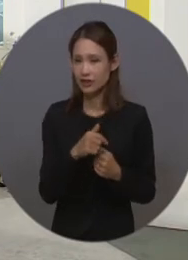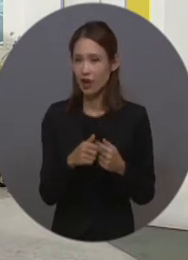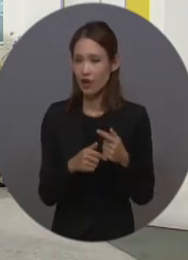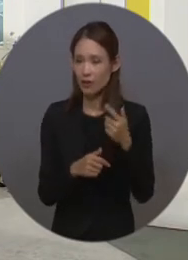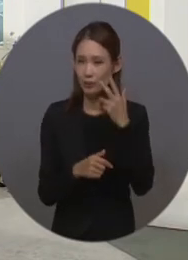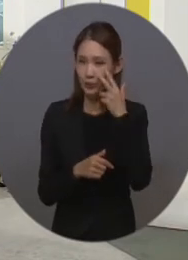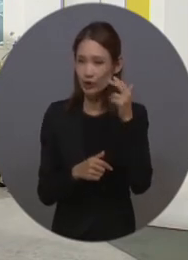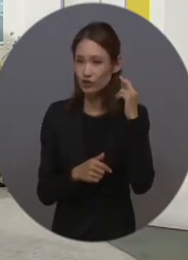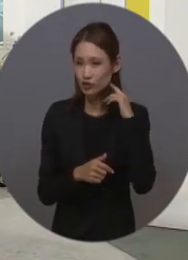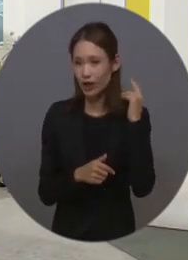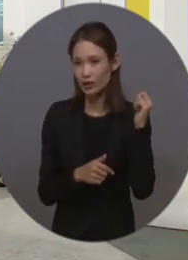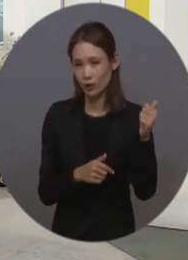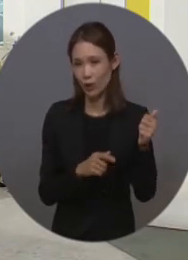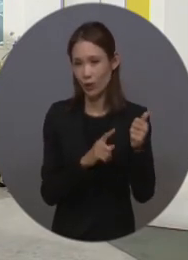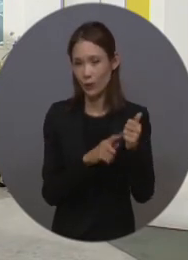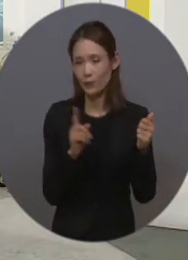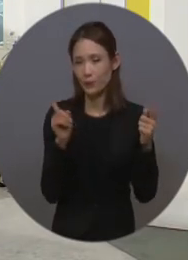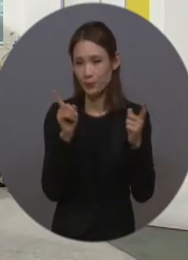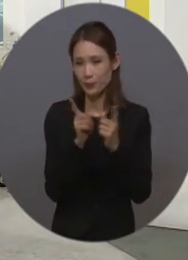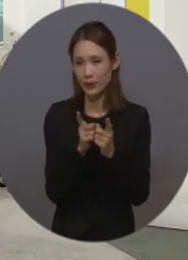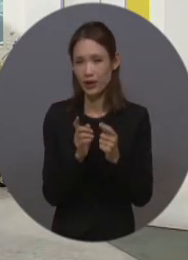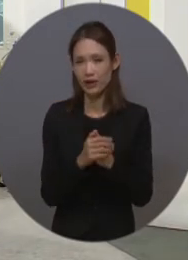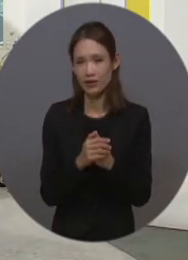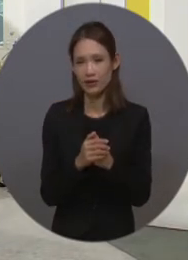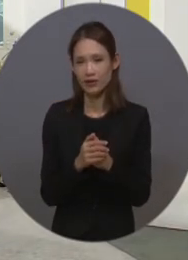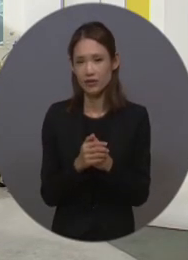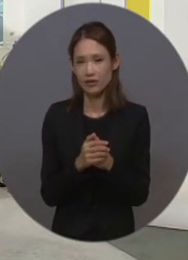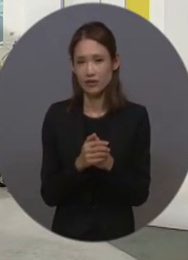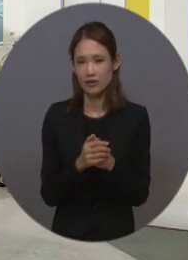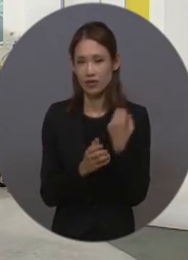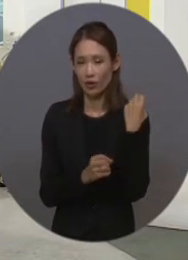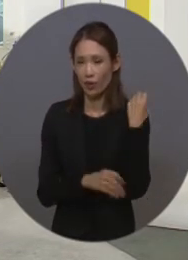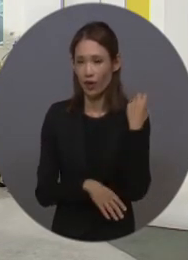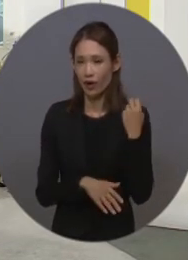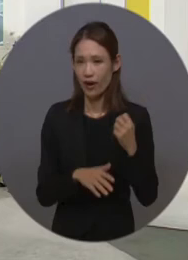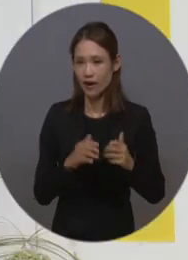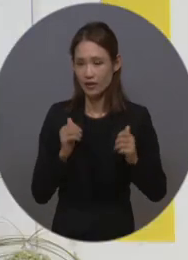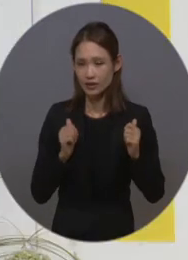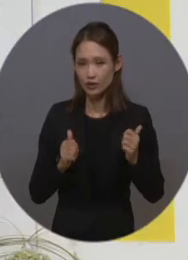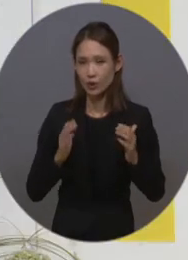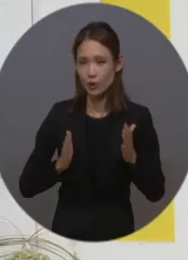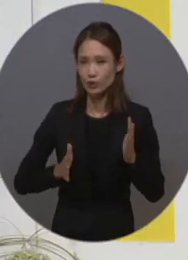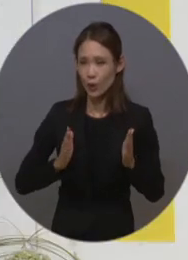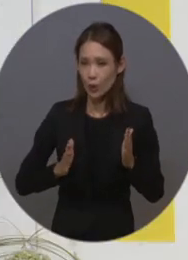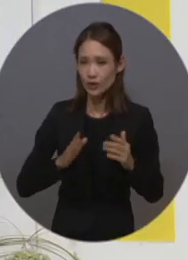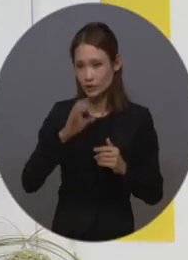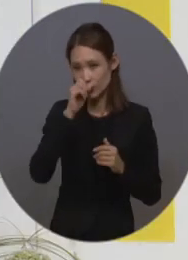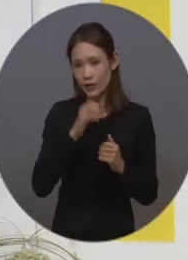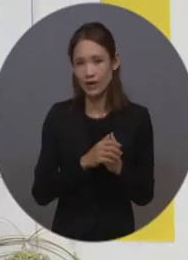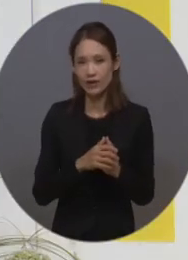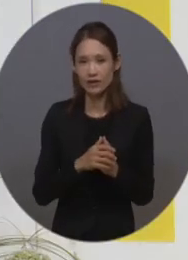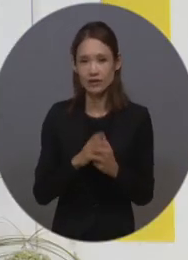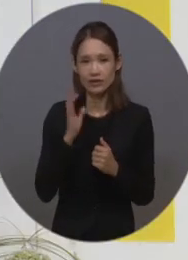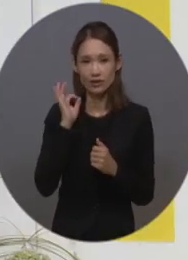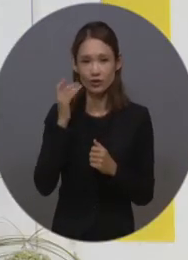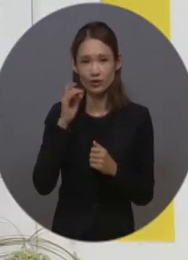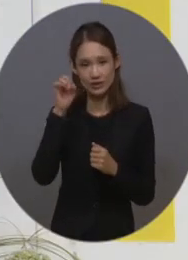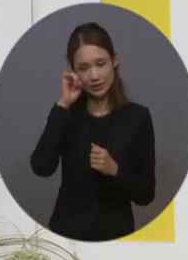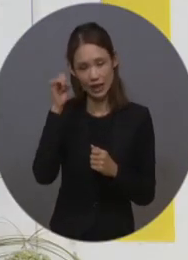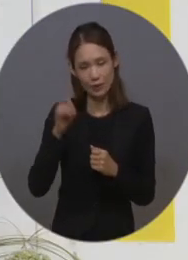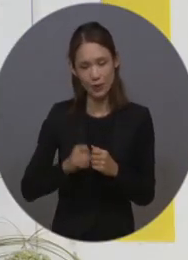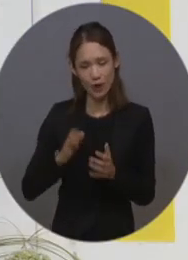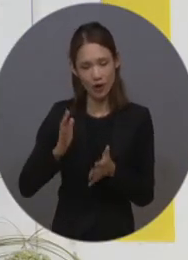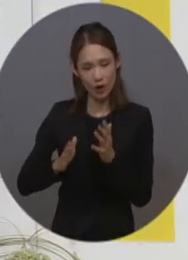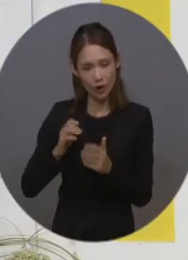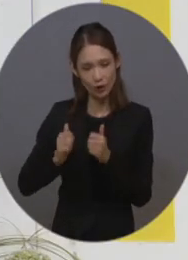대통령을 만났는데 네. 클린턴 대통령이 이제 그 원래 조깅을 좋아합니다. 네. 그 김영삼 대통령도 새벽에 조깅을